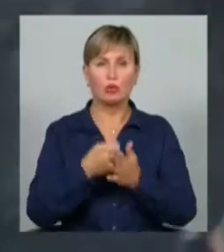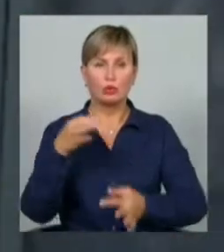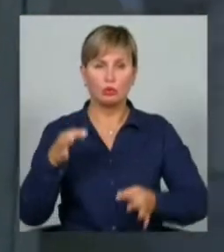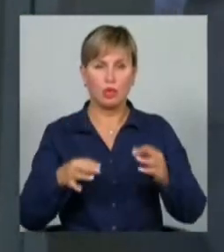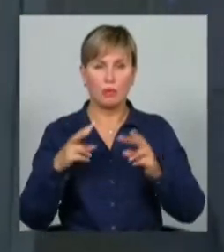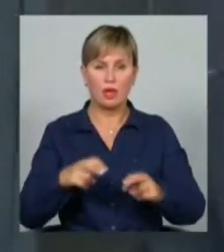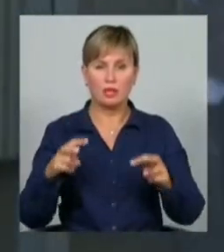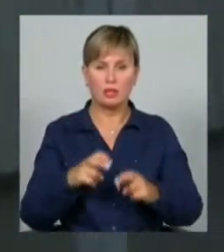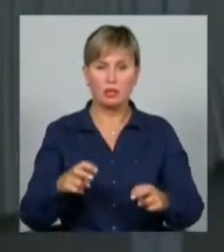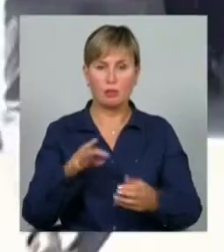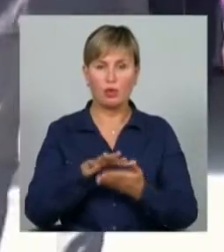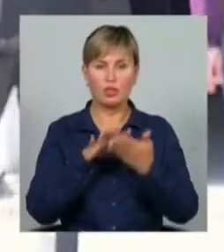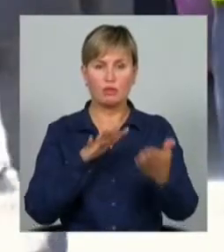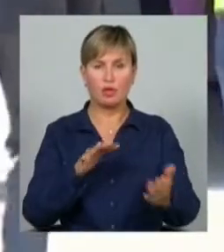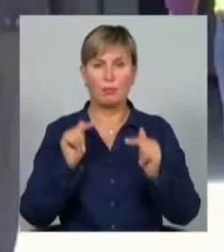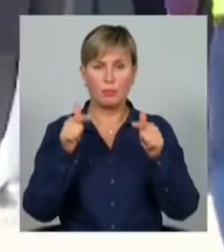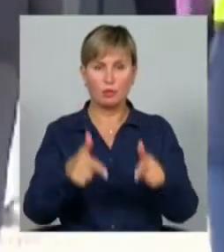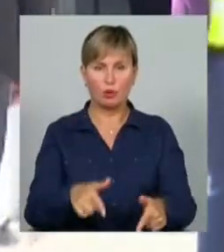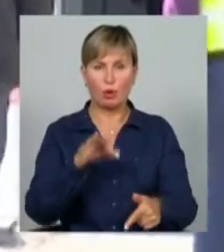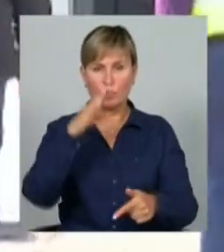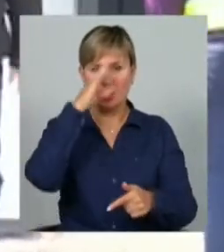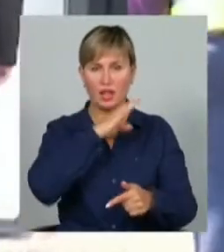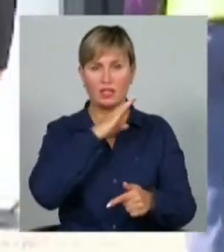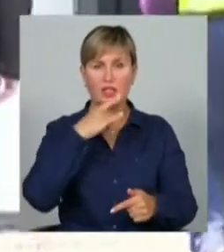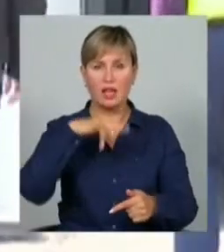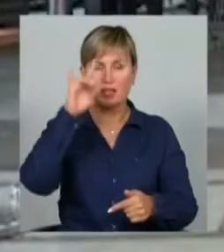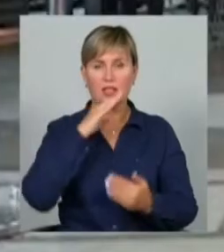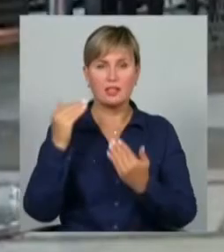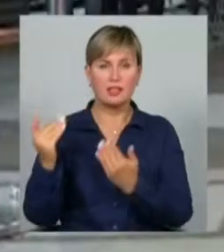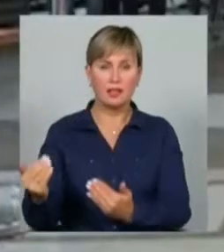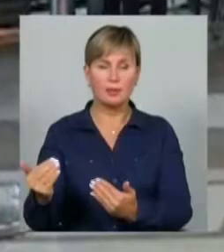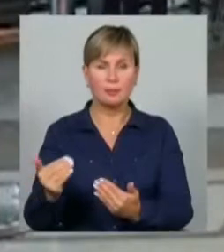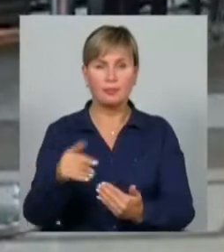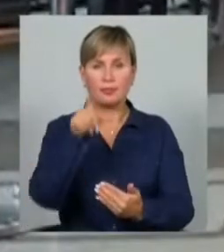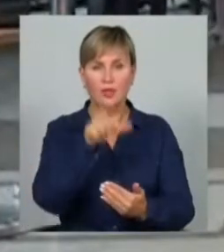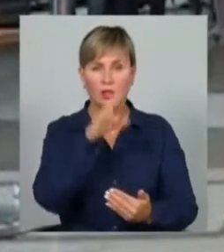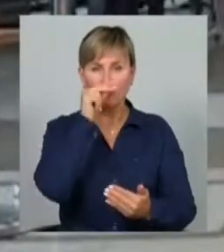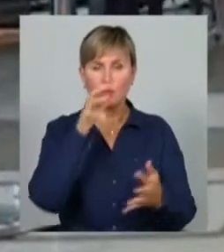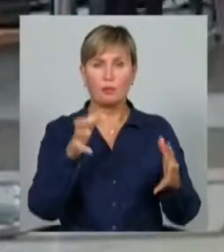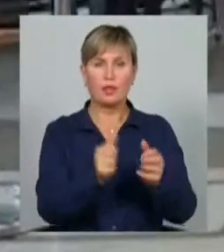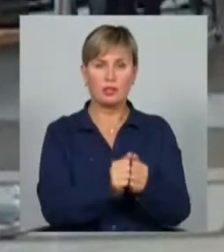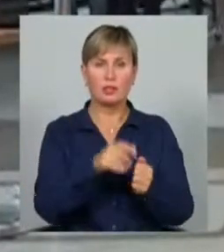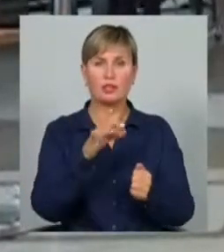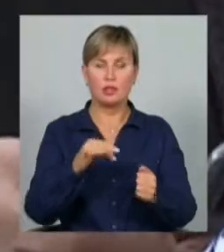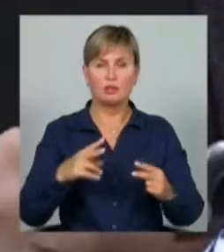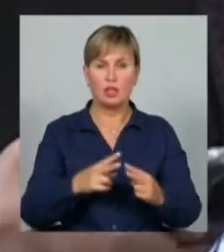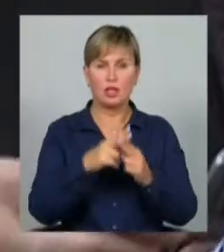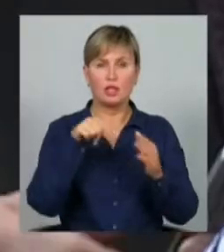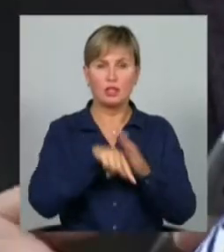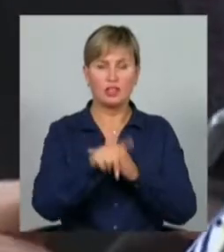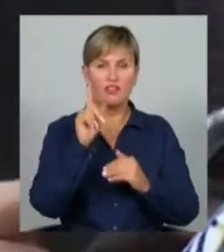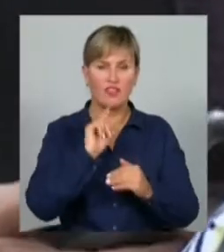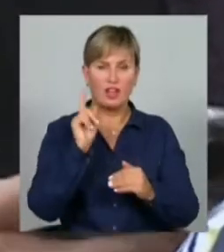по заявлению поступившему от родителей казахстанки подозреваемый задержан и содержится в столичном изоляторе временного